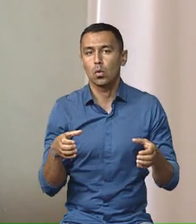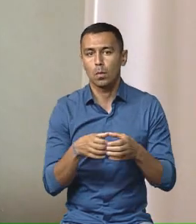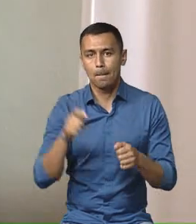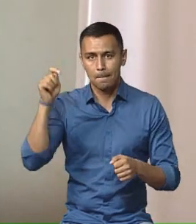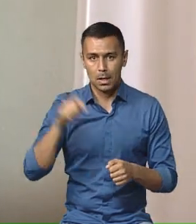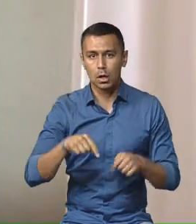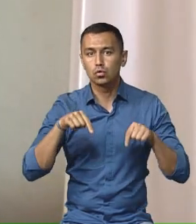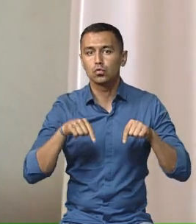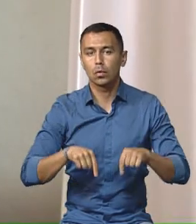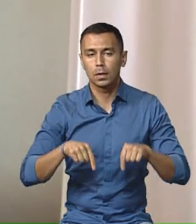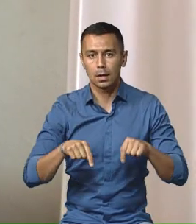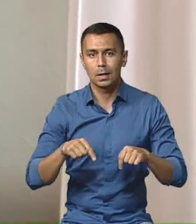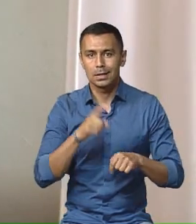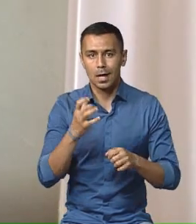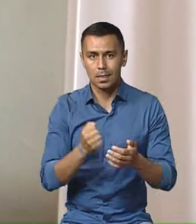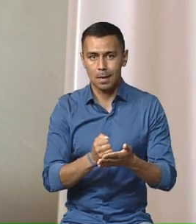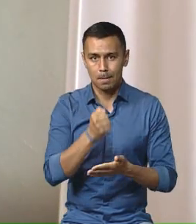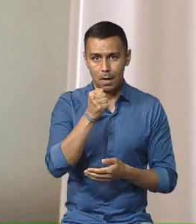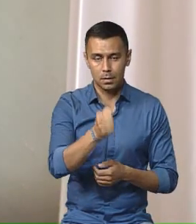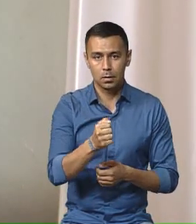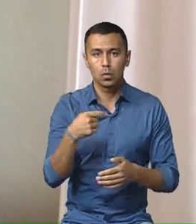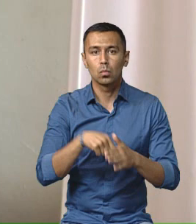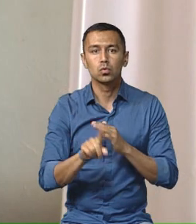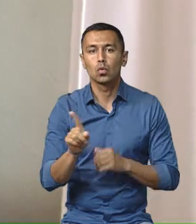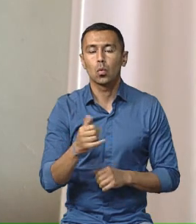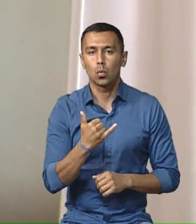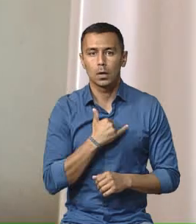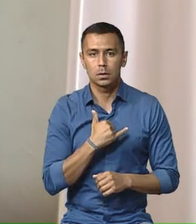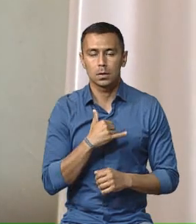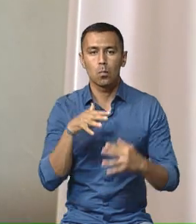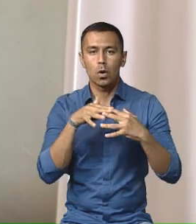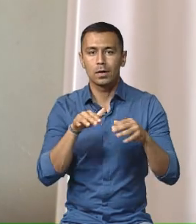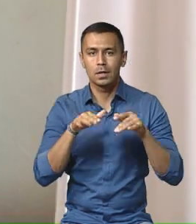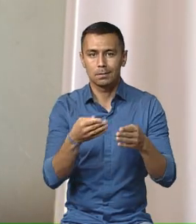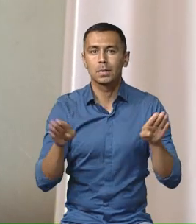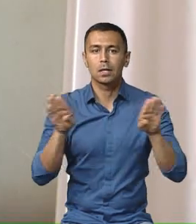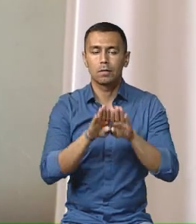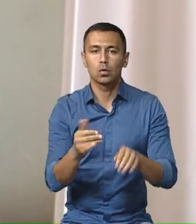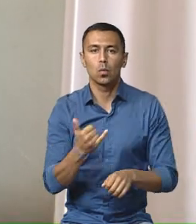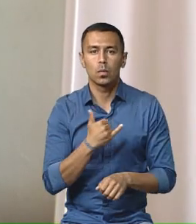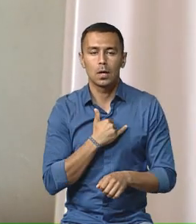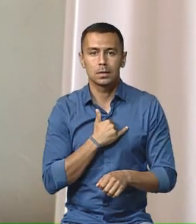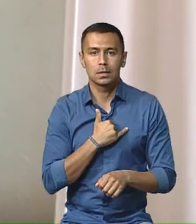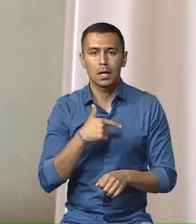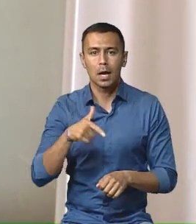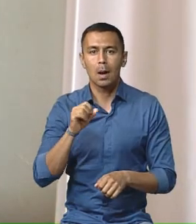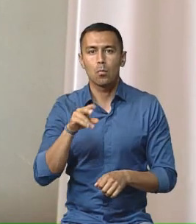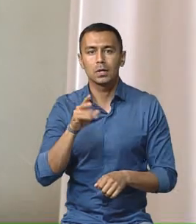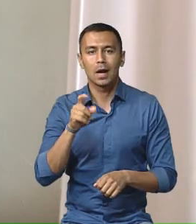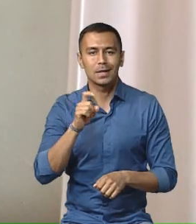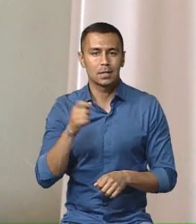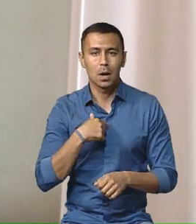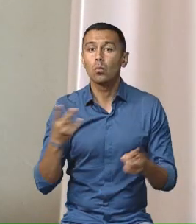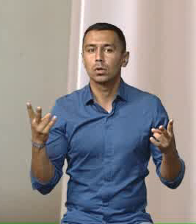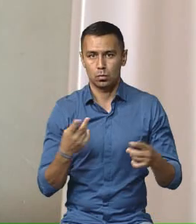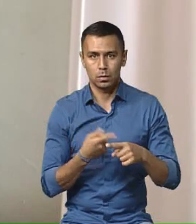сюди за направленням, тому що у нас бойові дії і позакривався у мене гемодіаліз, а я